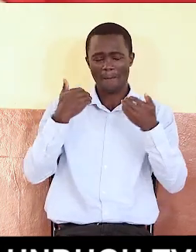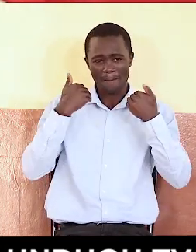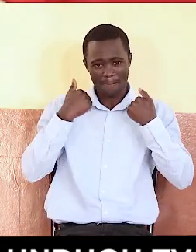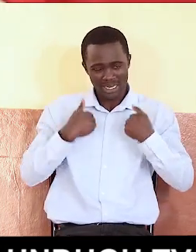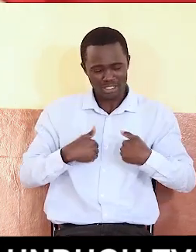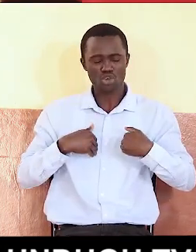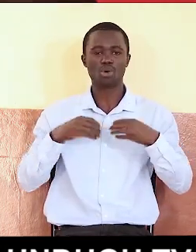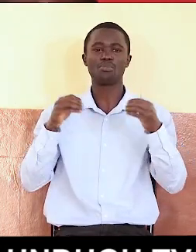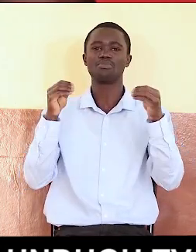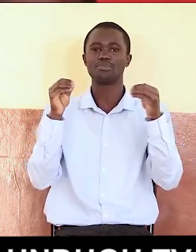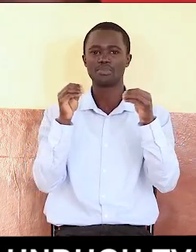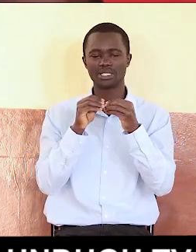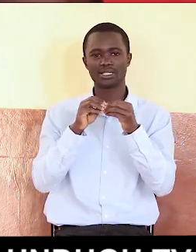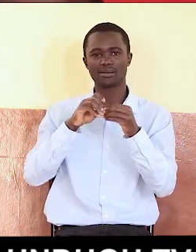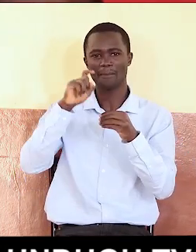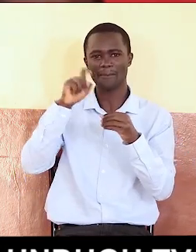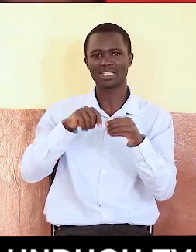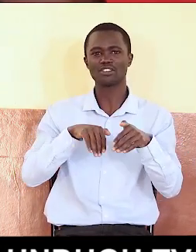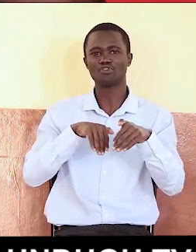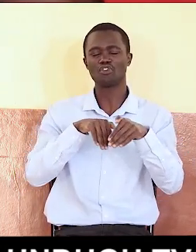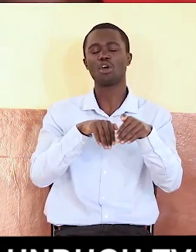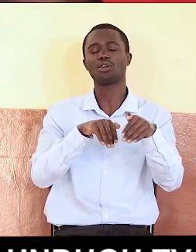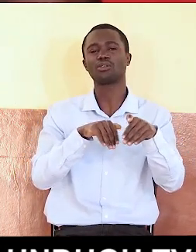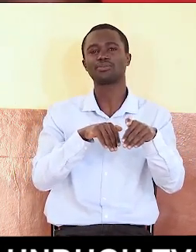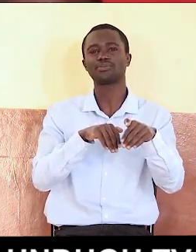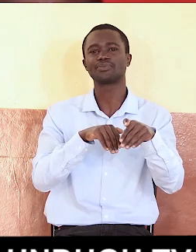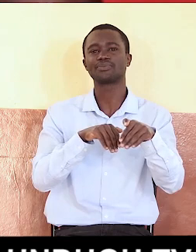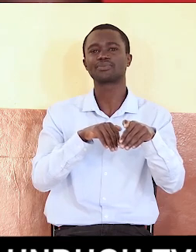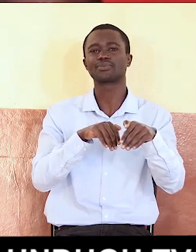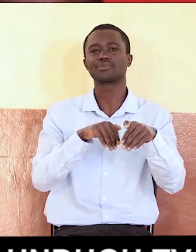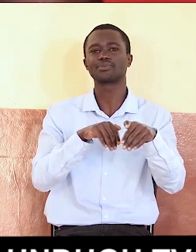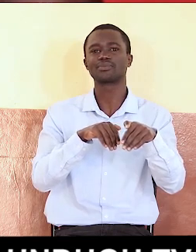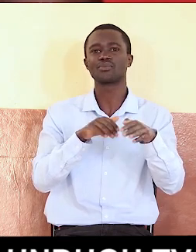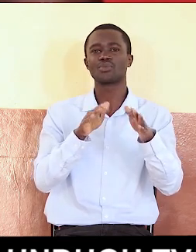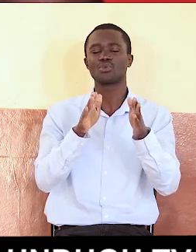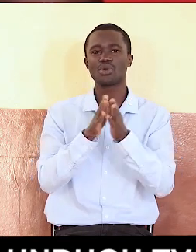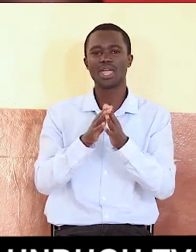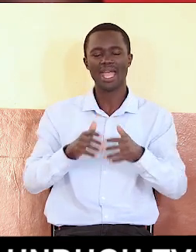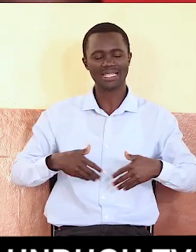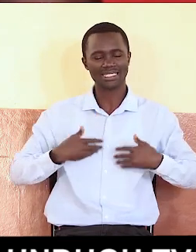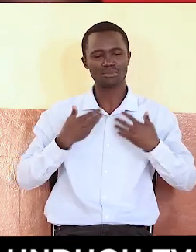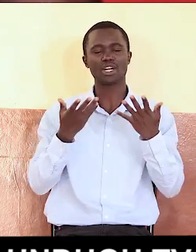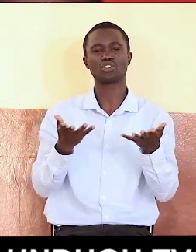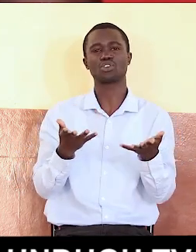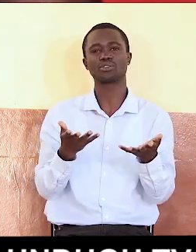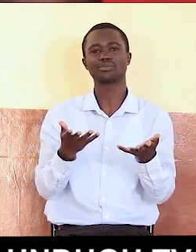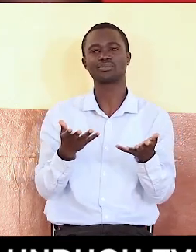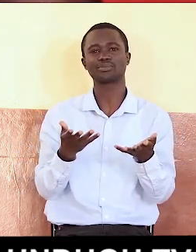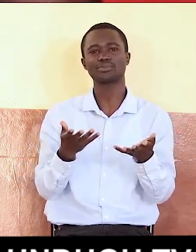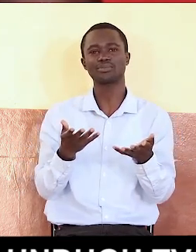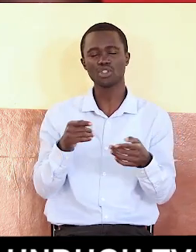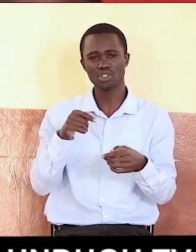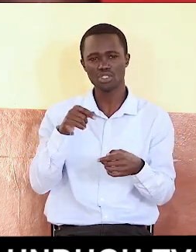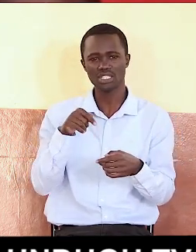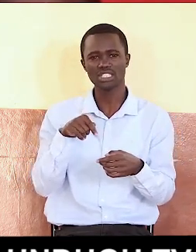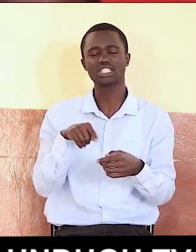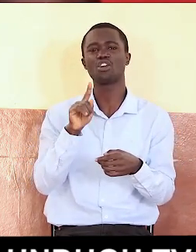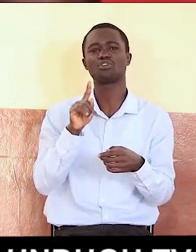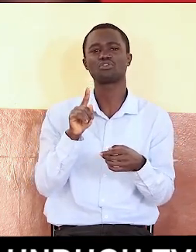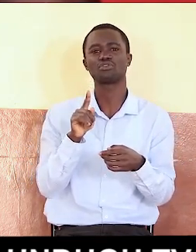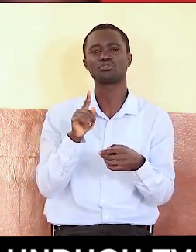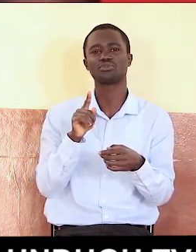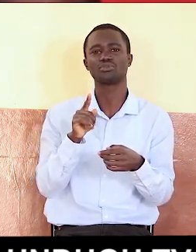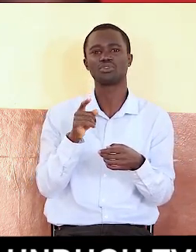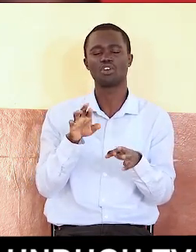encounter inaambatana na ile expression yako ya